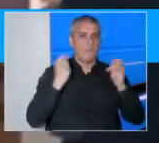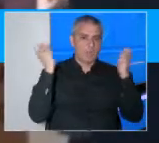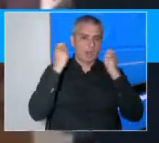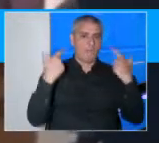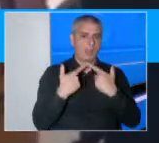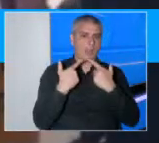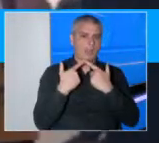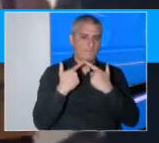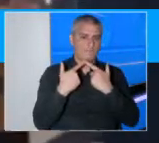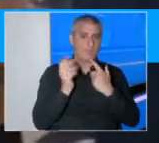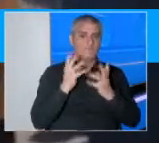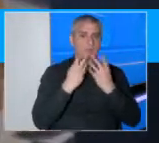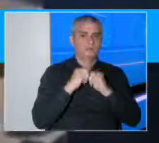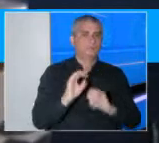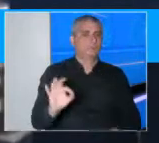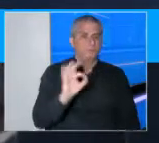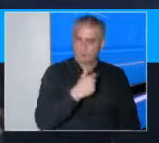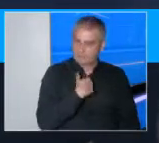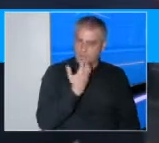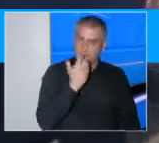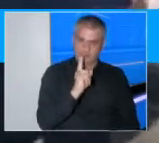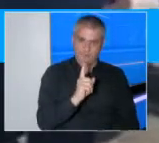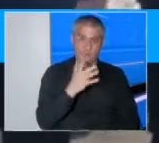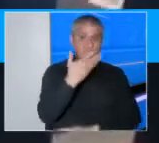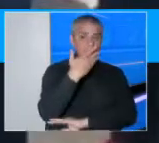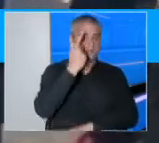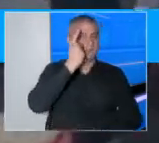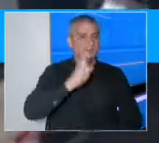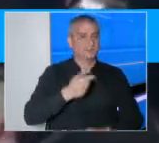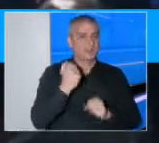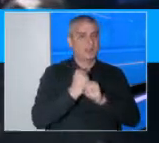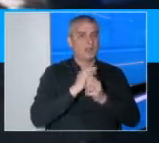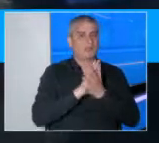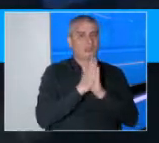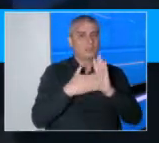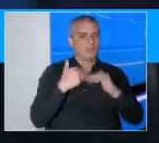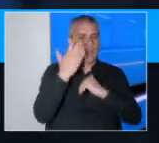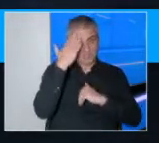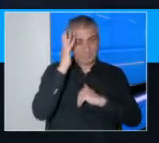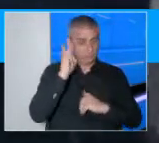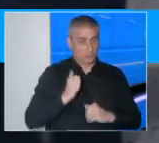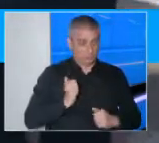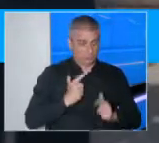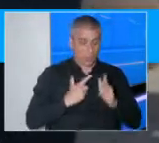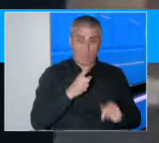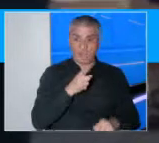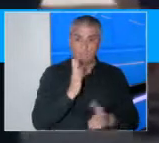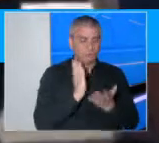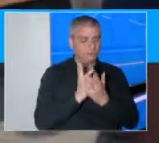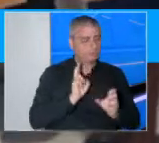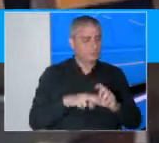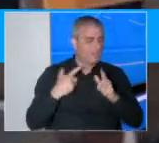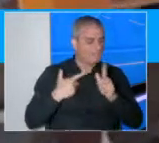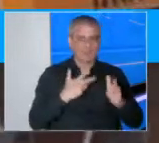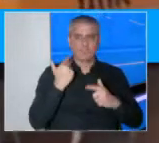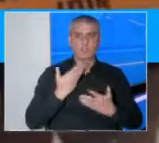הקרב, ועל המשפחות שלהם, ואני אסביר. המדינה צריכה להפוך את תהליך ההכרה. אם יש לוחם שהשתתף בקרבות,